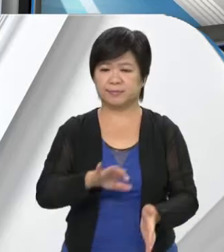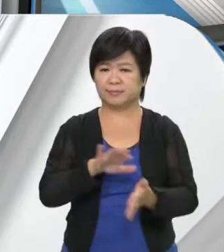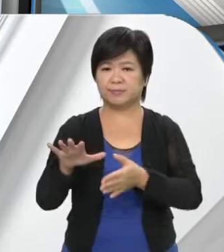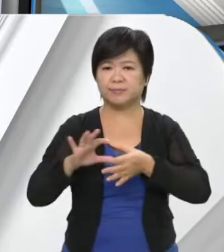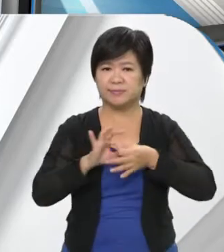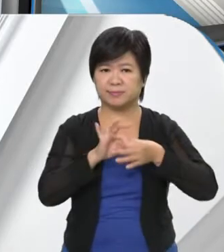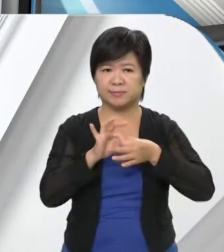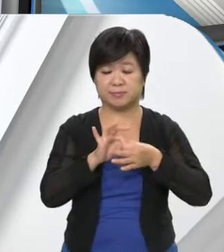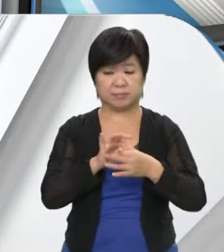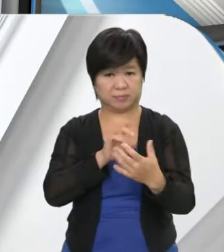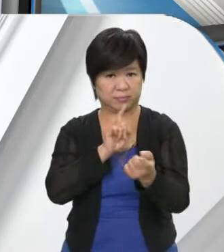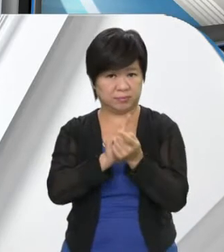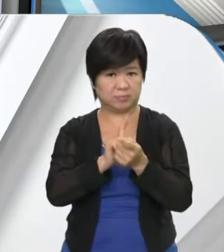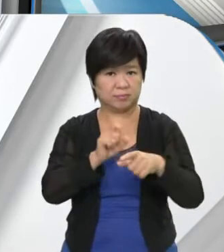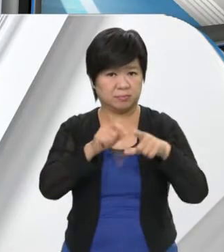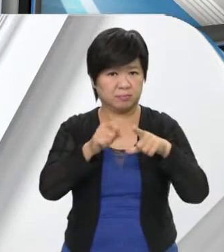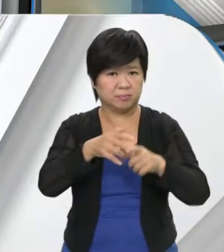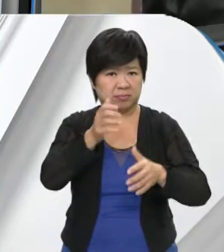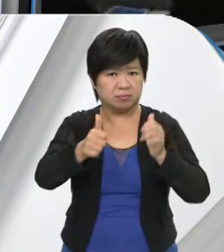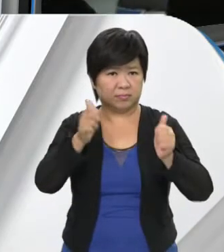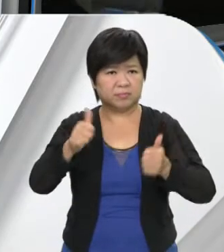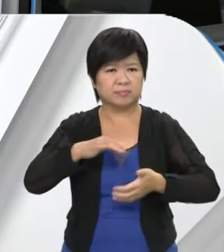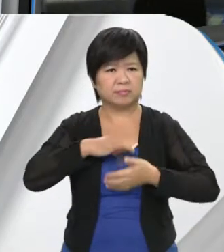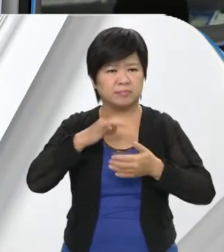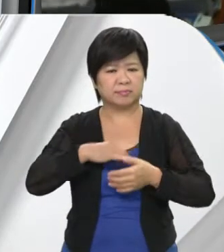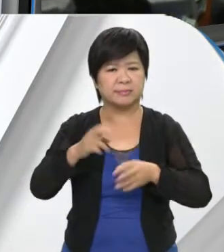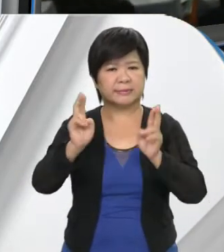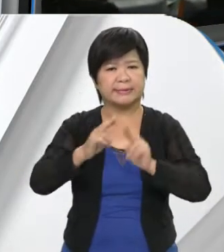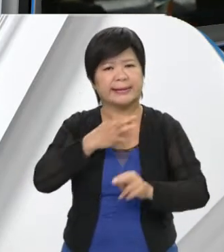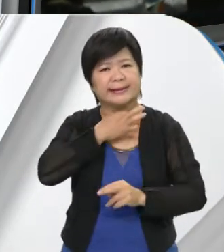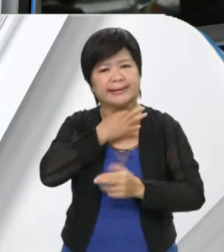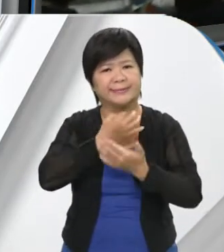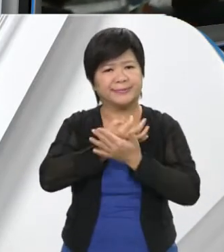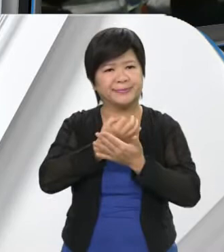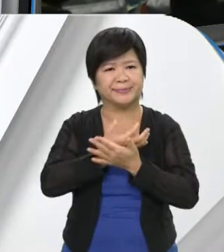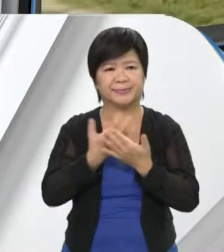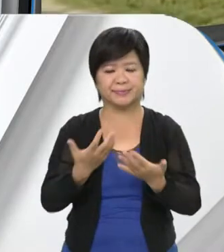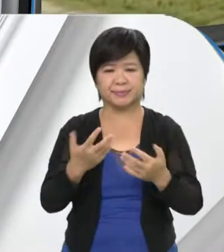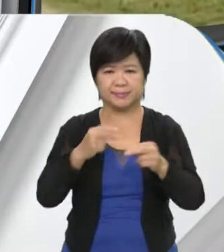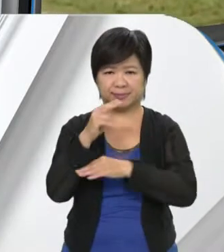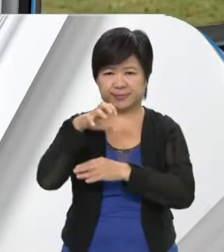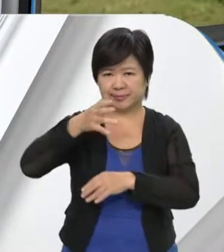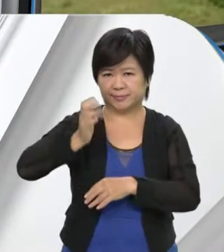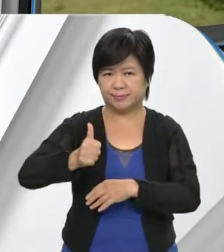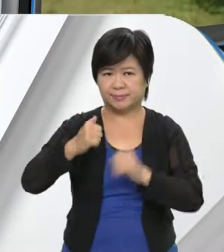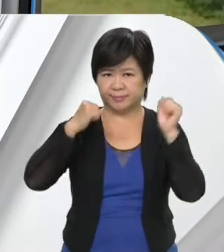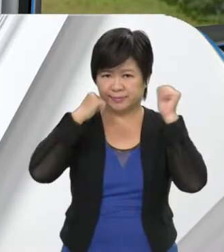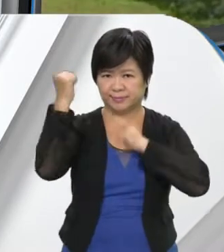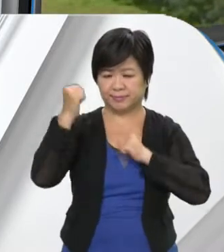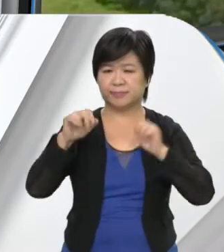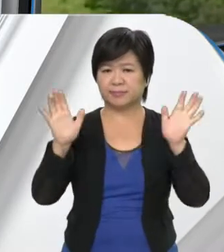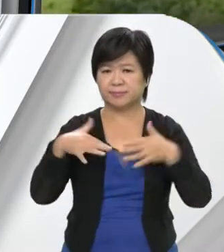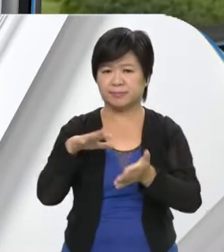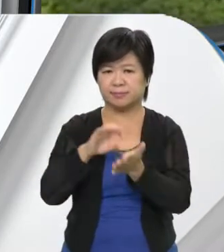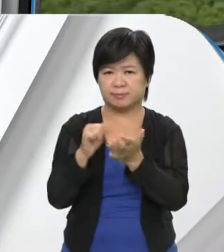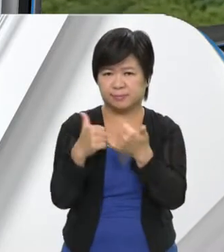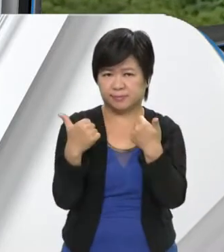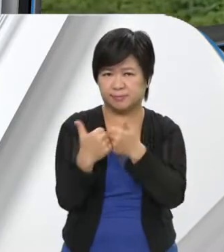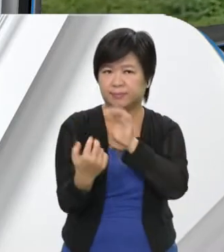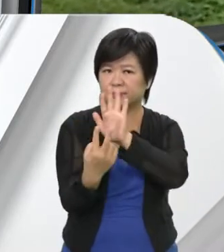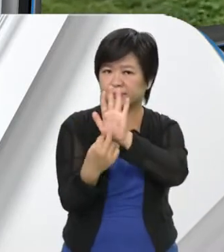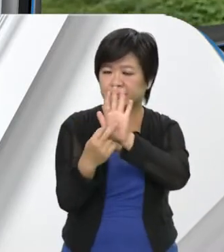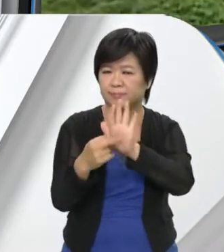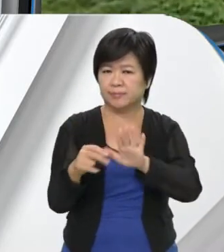再来关心，都该系面对企业该最受力嘅天唔拉嘅问题。行政当中来请的造成出困难，记者会